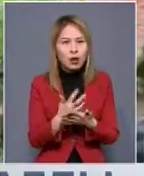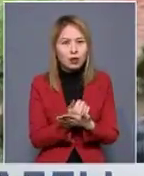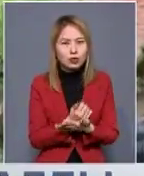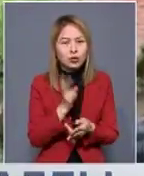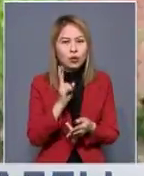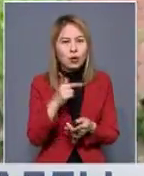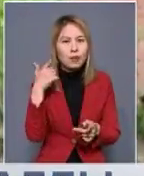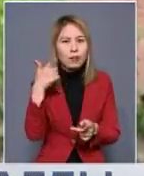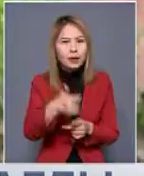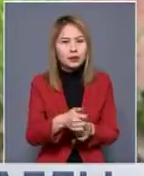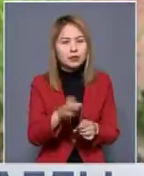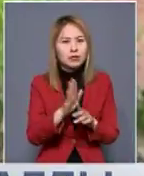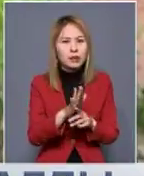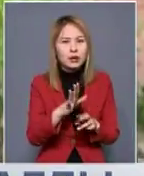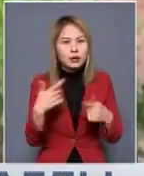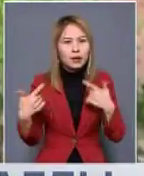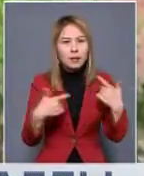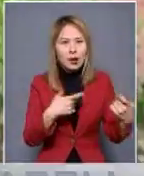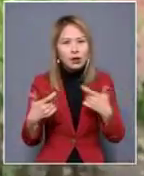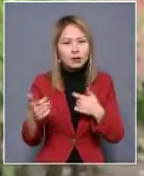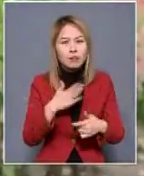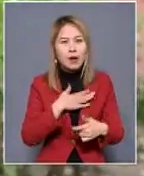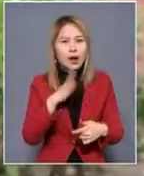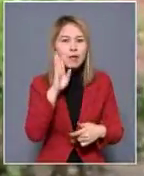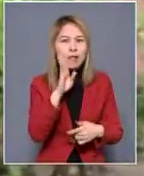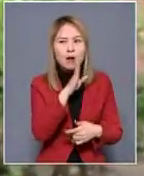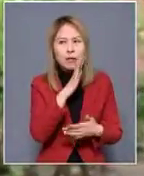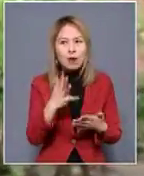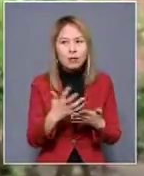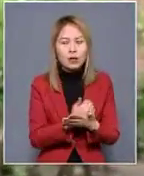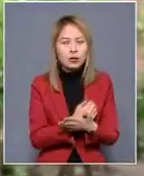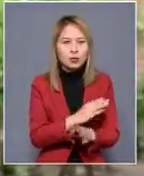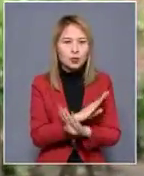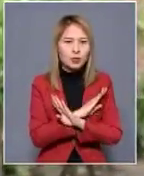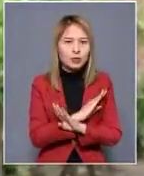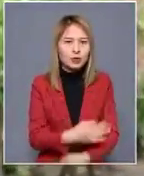Сонда қаңғыған оқ қанмен қаперсіз жатқан анама тиіп, жазықсыз құрбан болды.